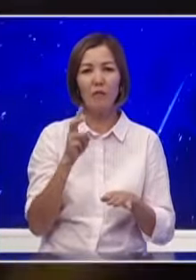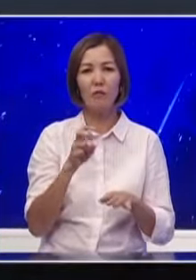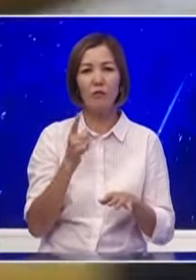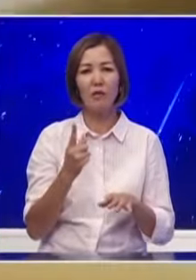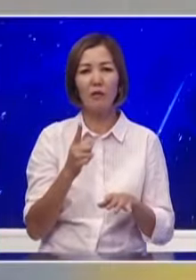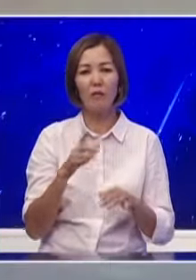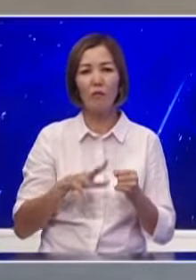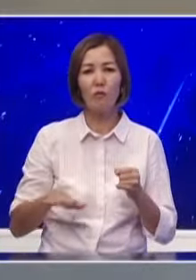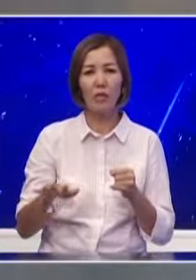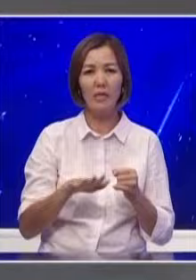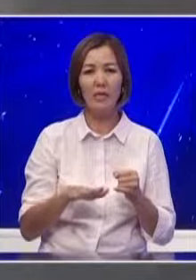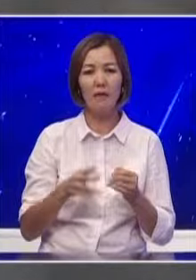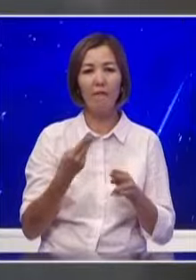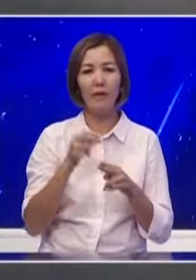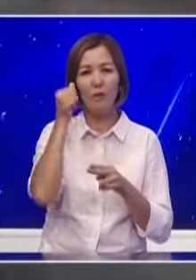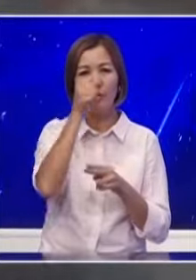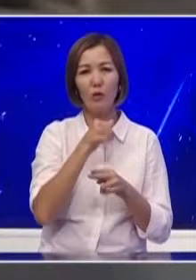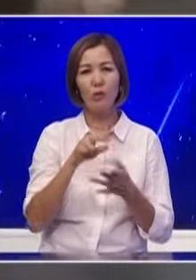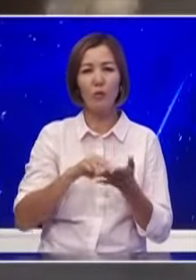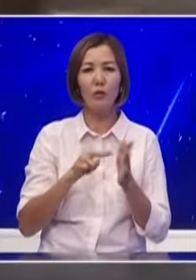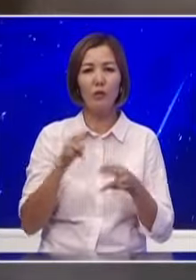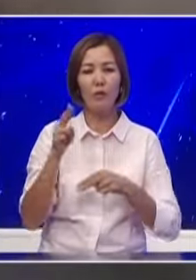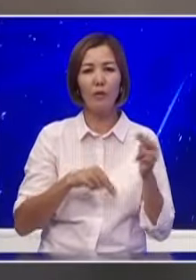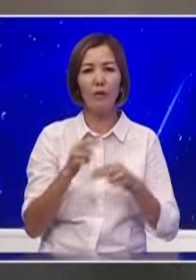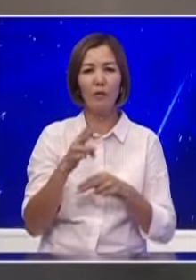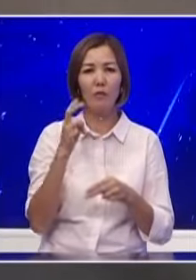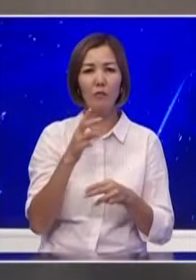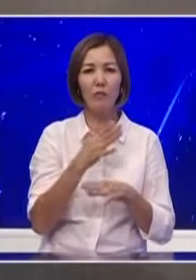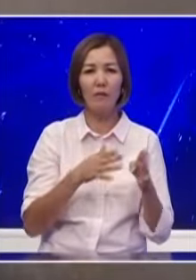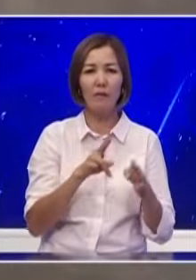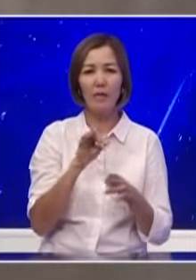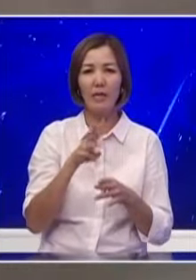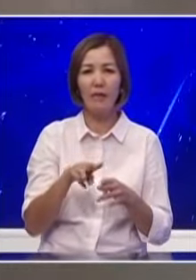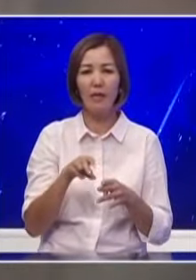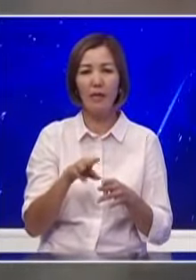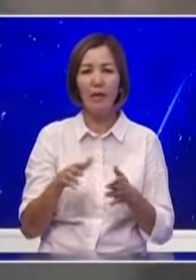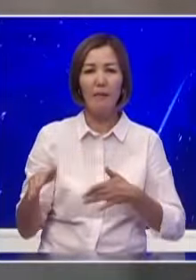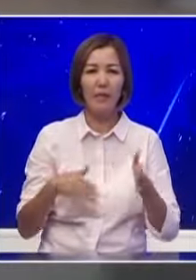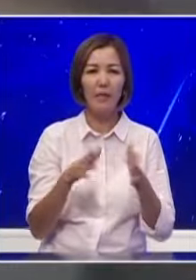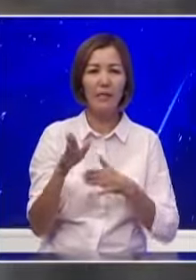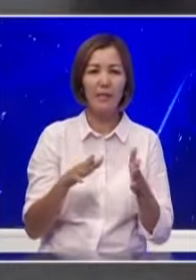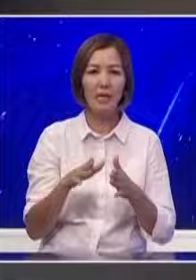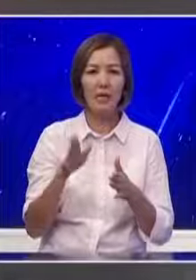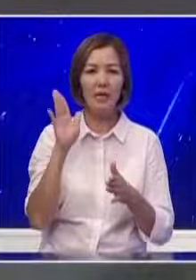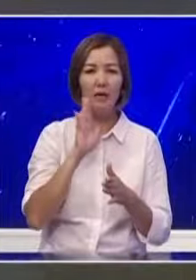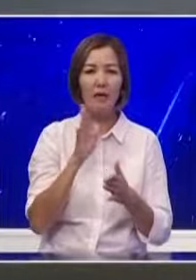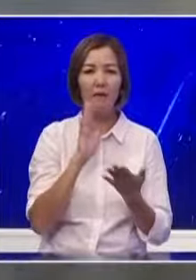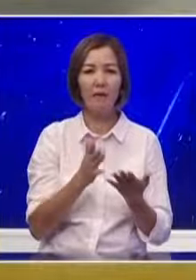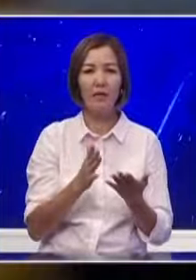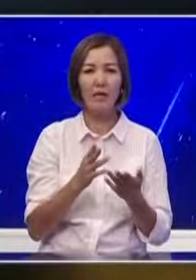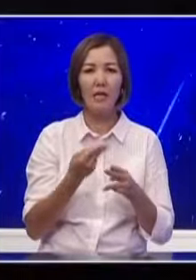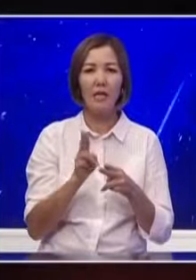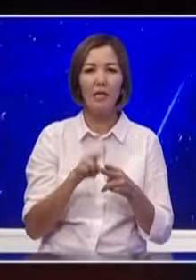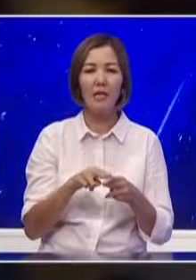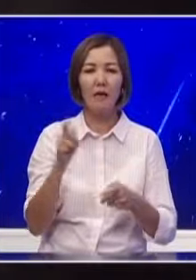201 участка. В нынешнем году планируется построить порядка 2,5 километров магистральной сети и ливневой канализации для